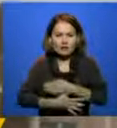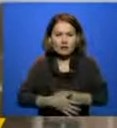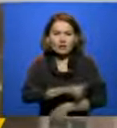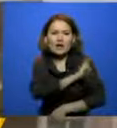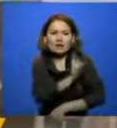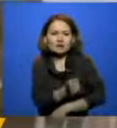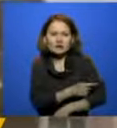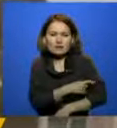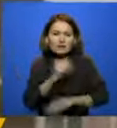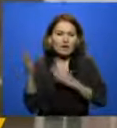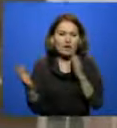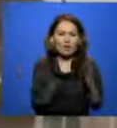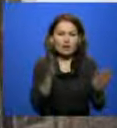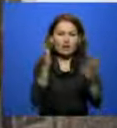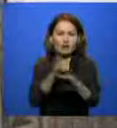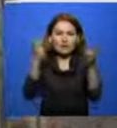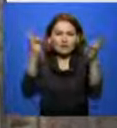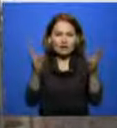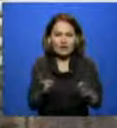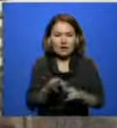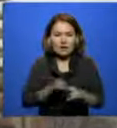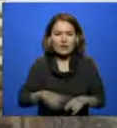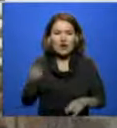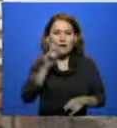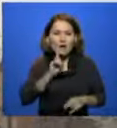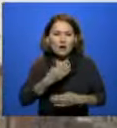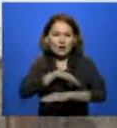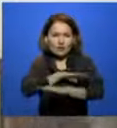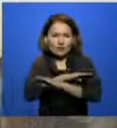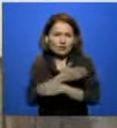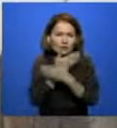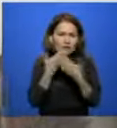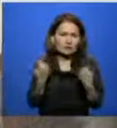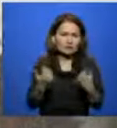Бірақ Анкарада табиғаттың тосын мінезінен зардап шеккендер туралы әзірге мәлімет жоқ.